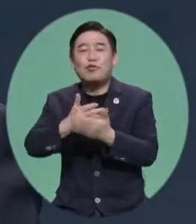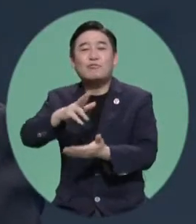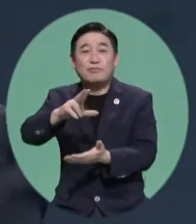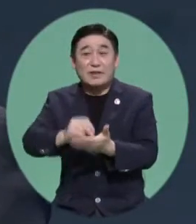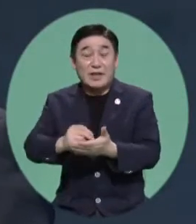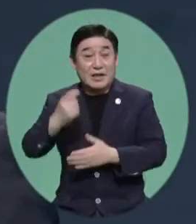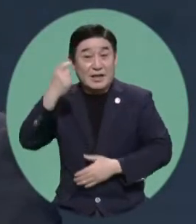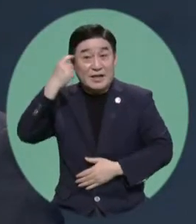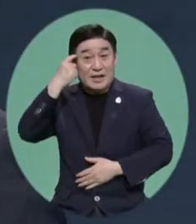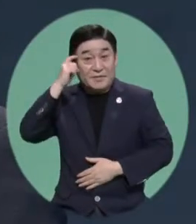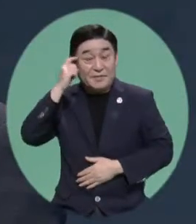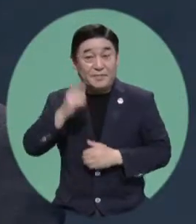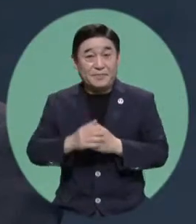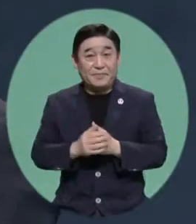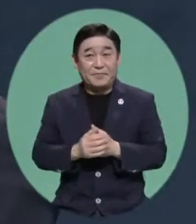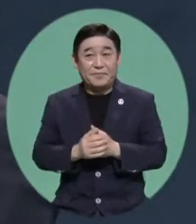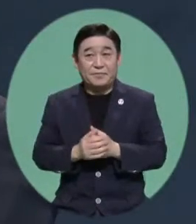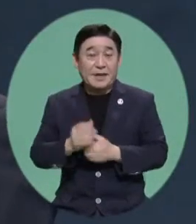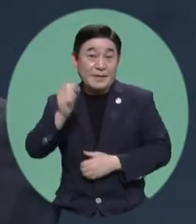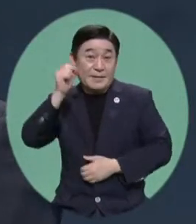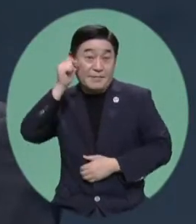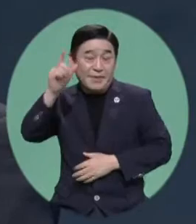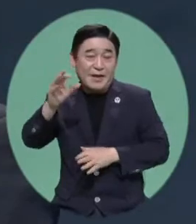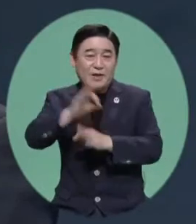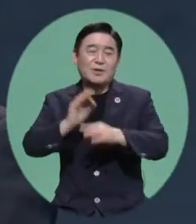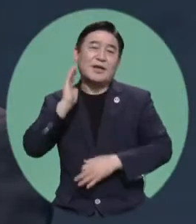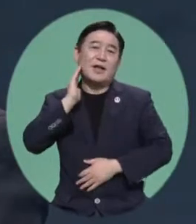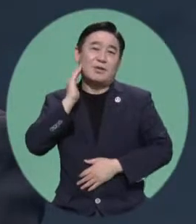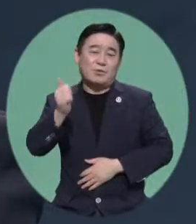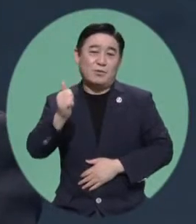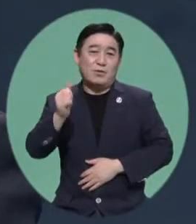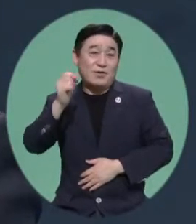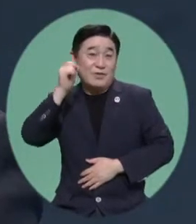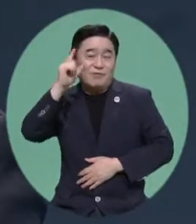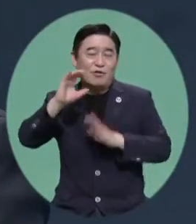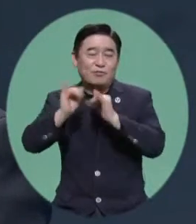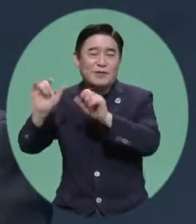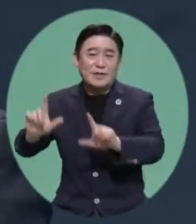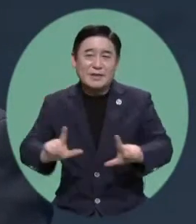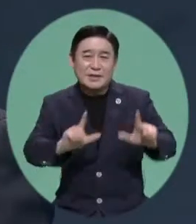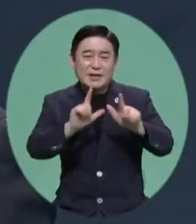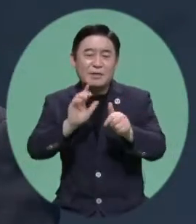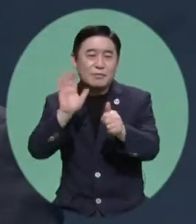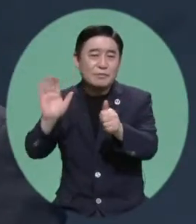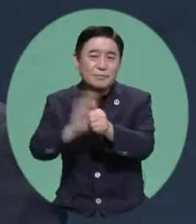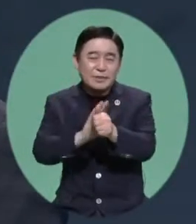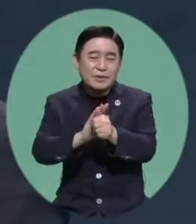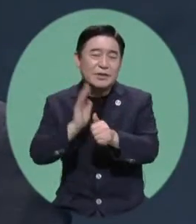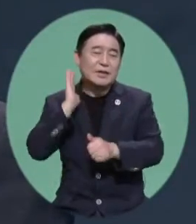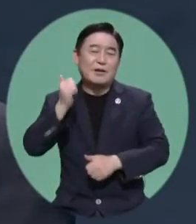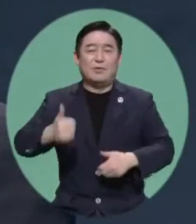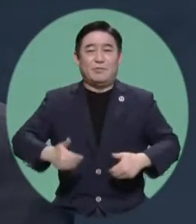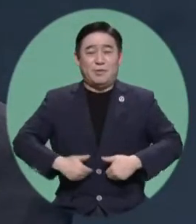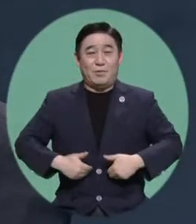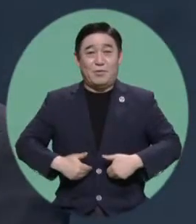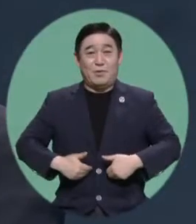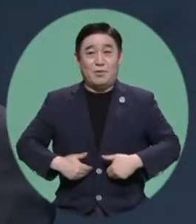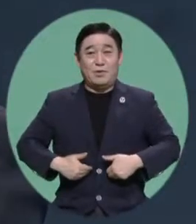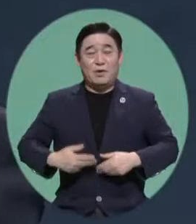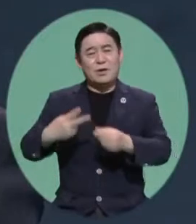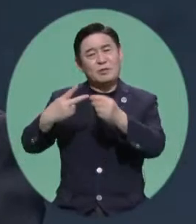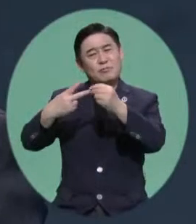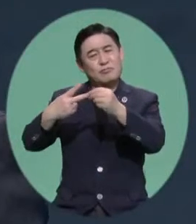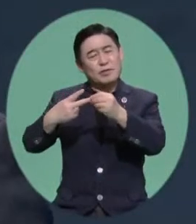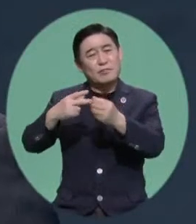과제다 라는 생각이 듭니다 유능한 경제대통령 유능한 민생 대통령이 필요한 입니다 두번째가